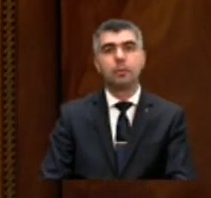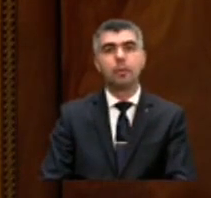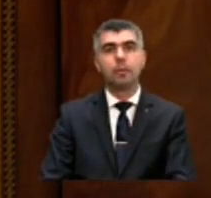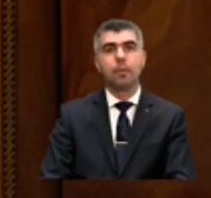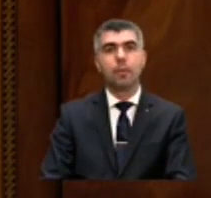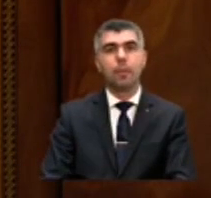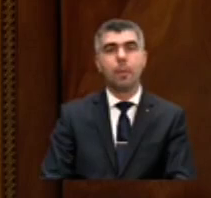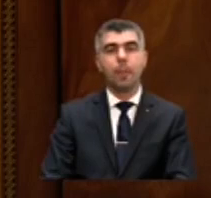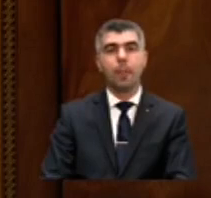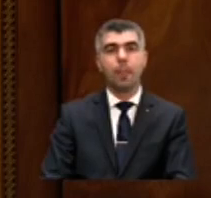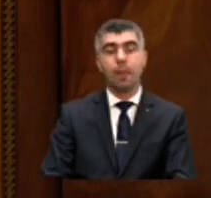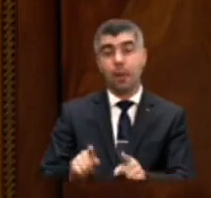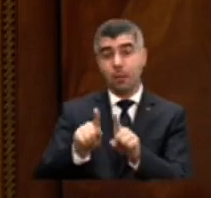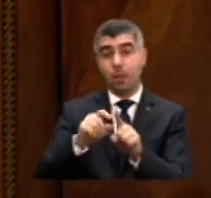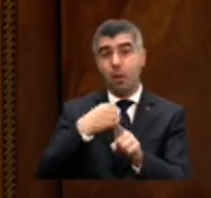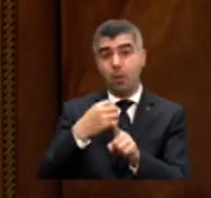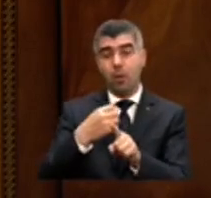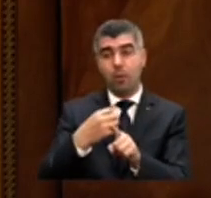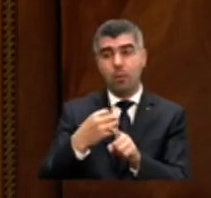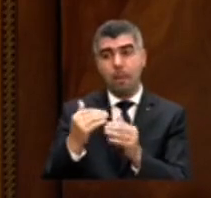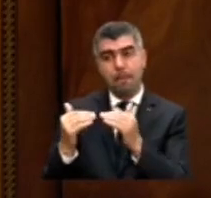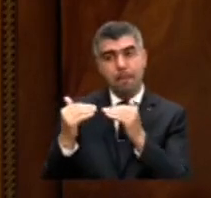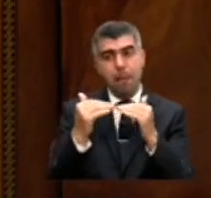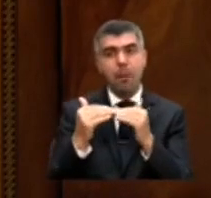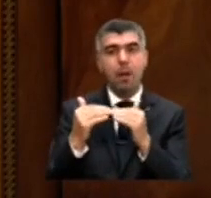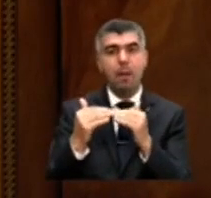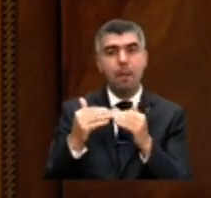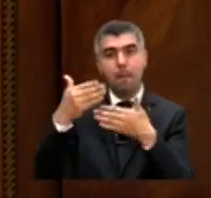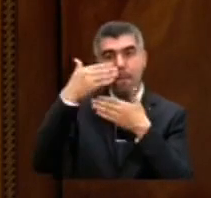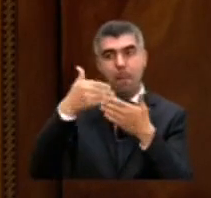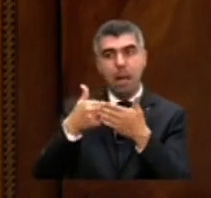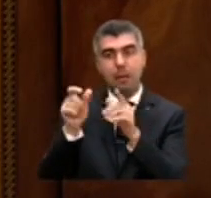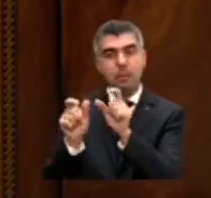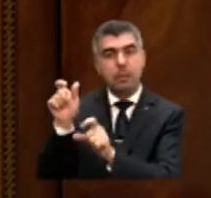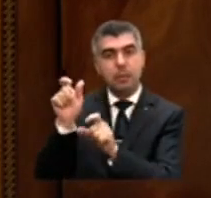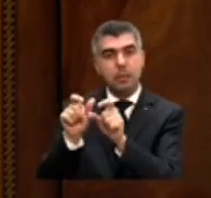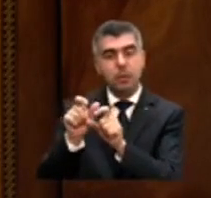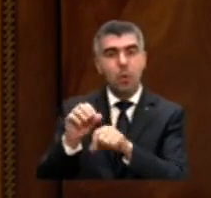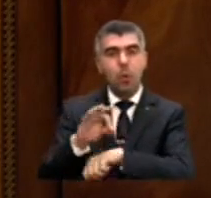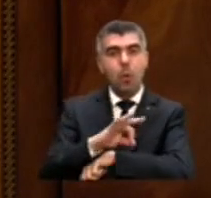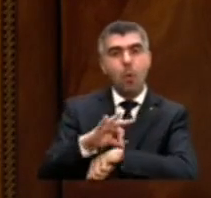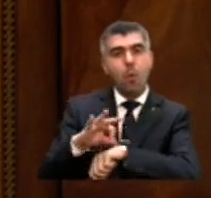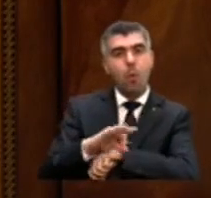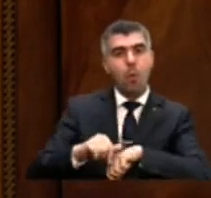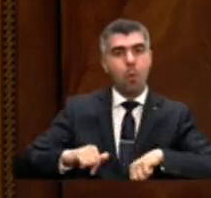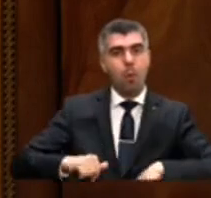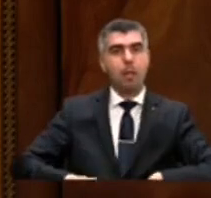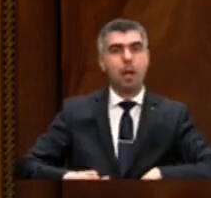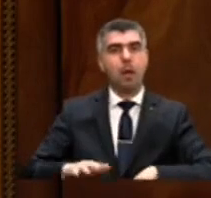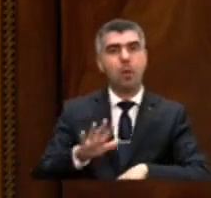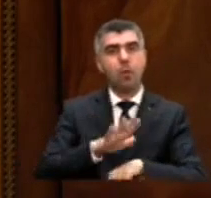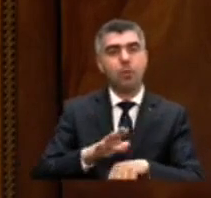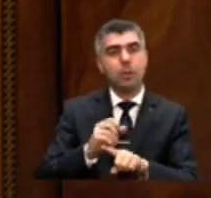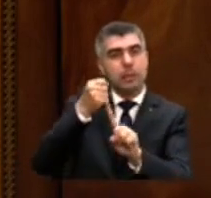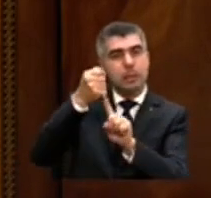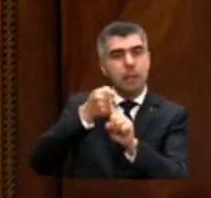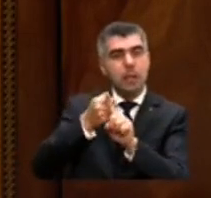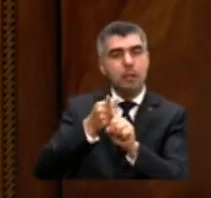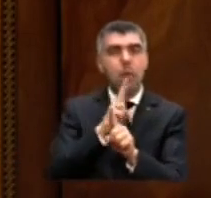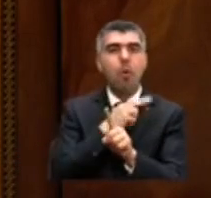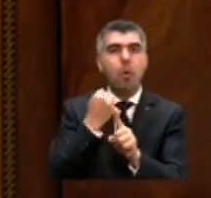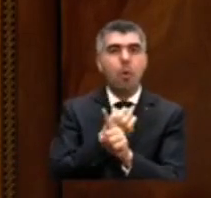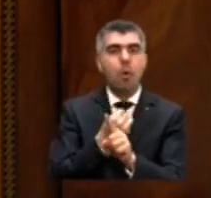وتحقيقاً لهدف بناء أواصر الثقة بين الإدارة والمواطنات والمواطنين. سنشتغل داخل الحكومة على